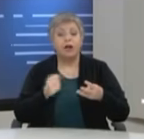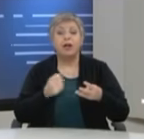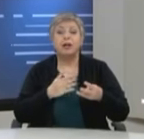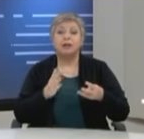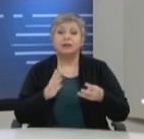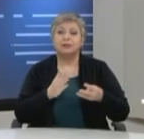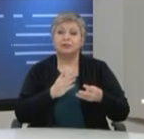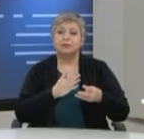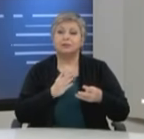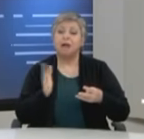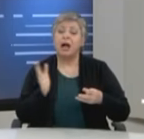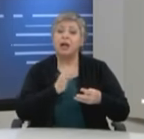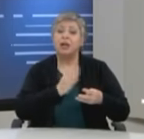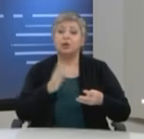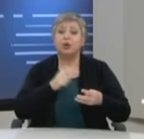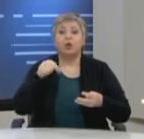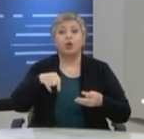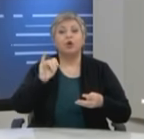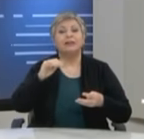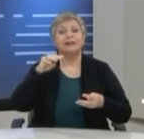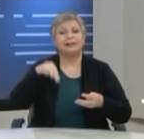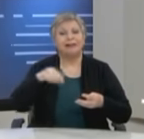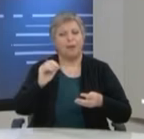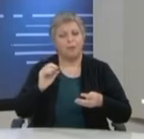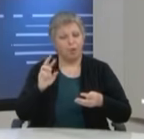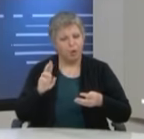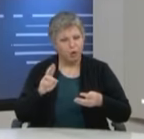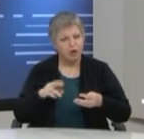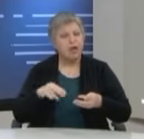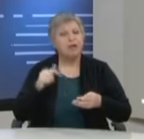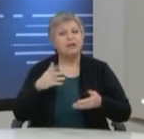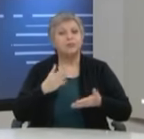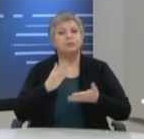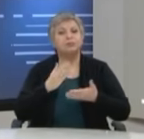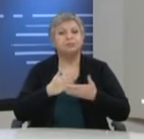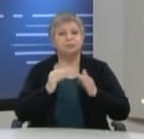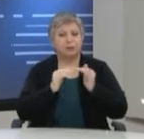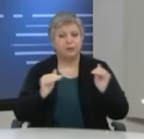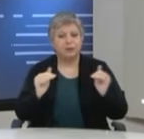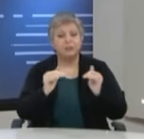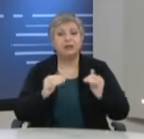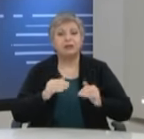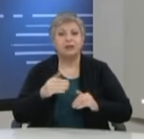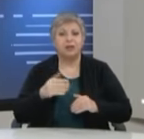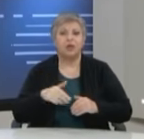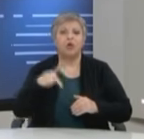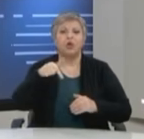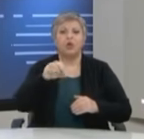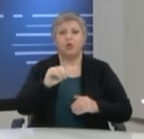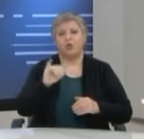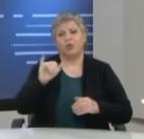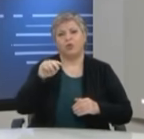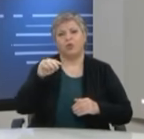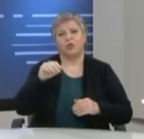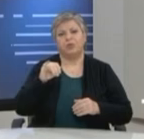Τιμόρ και η εσημερινή Γουινέα. Σε όλες αυτές τις χώρες η ονομασία